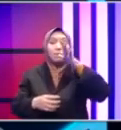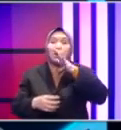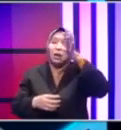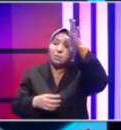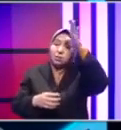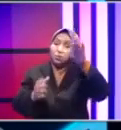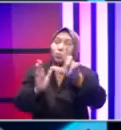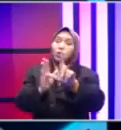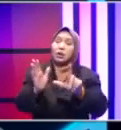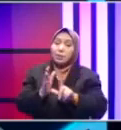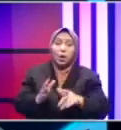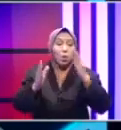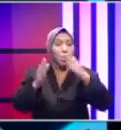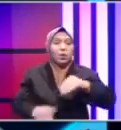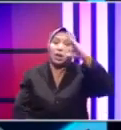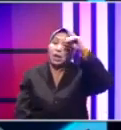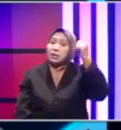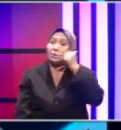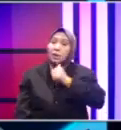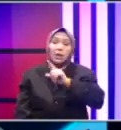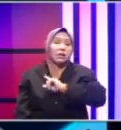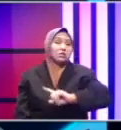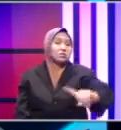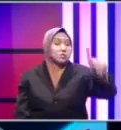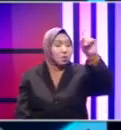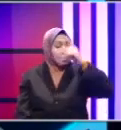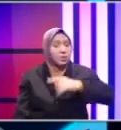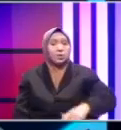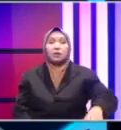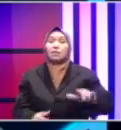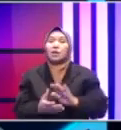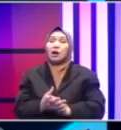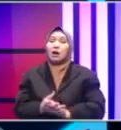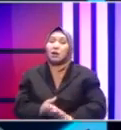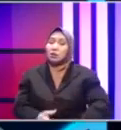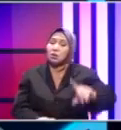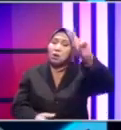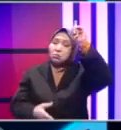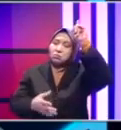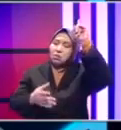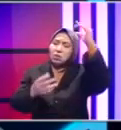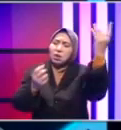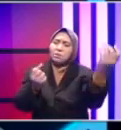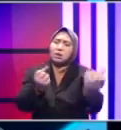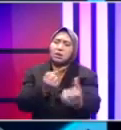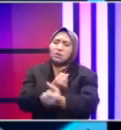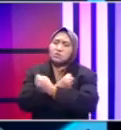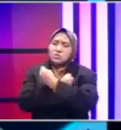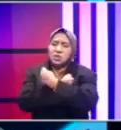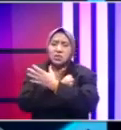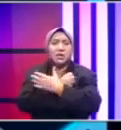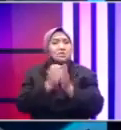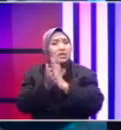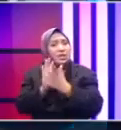ayah mertua kami muslimin muslimat mukminin mukminat birohmatikaya arhamarrohimin Ya Allah Ya Rohman Ya Rohim